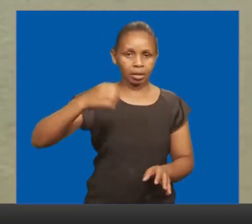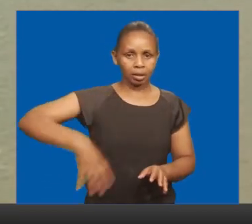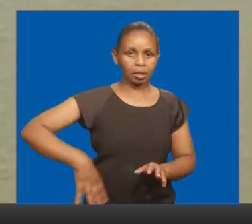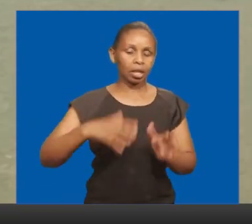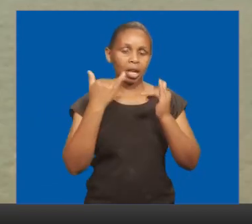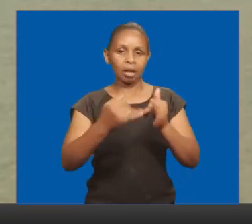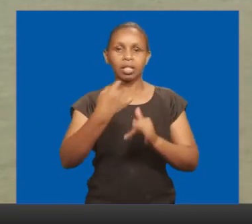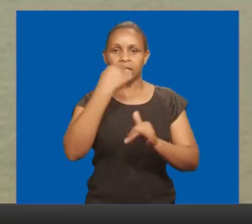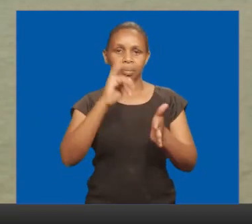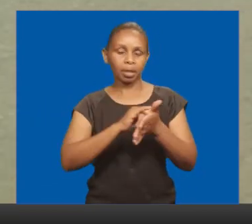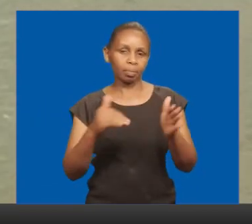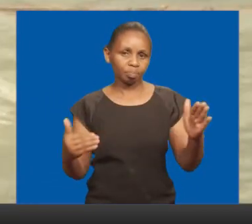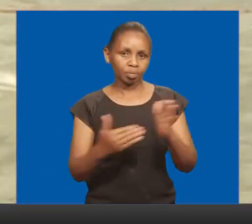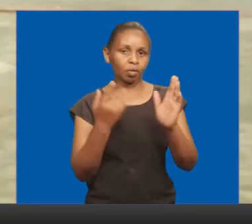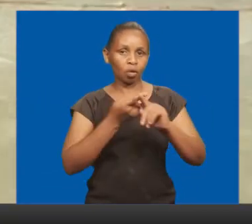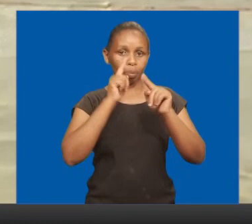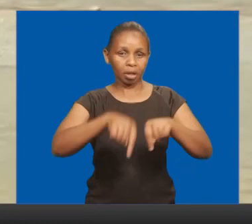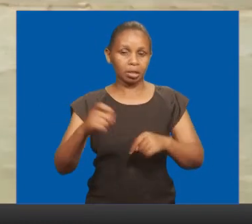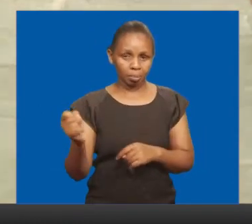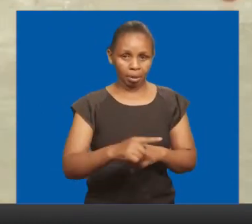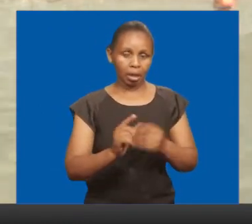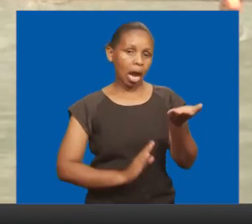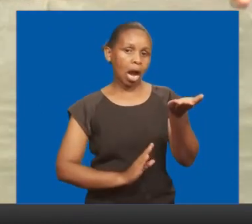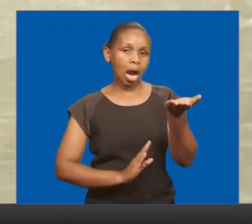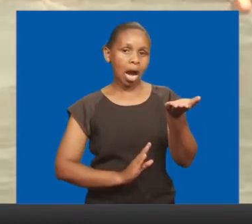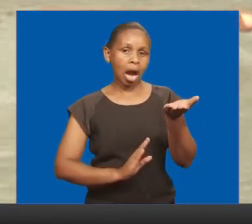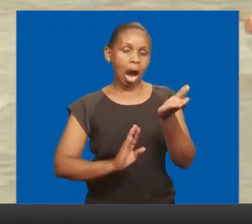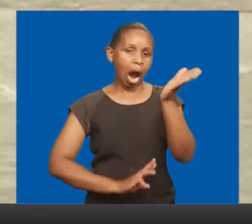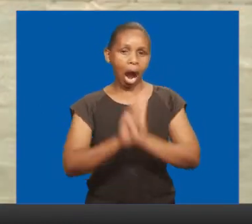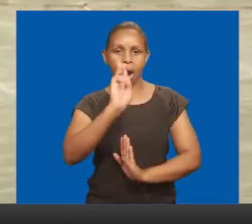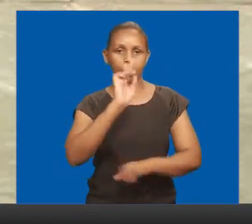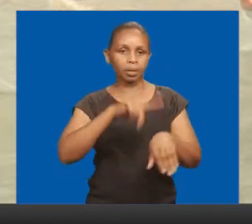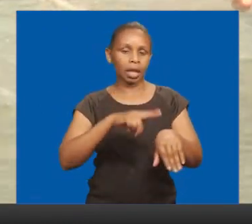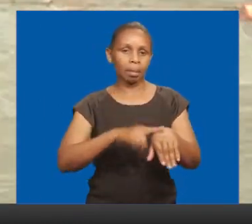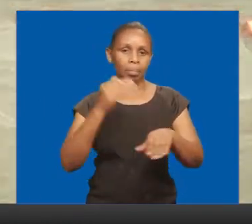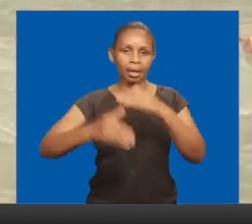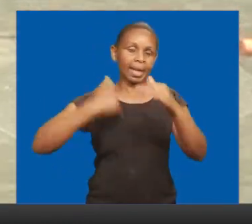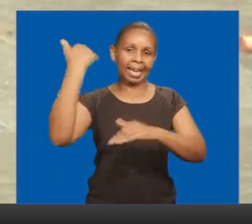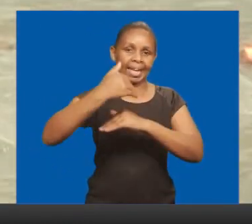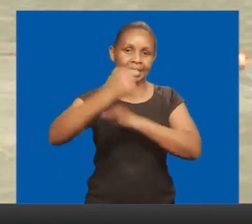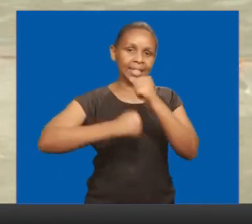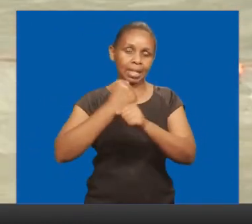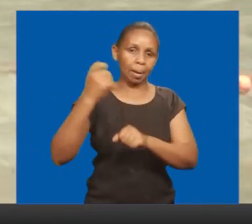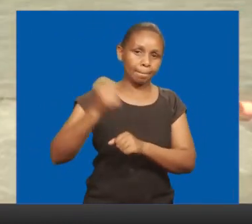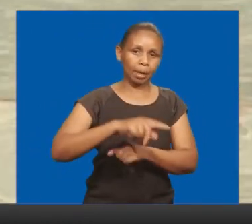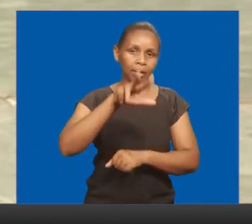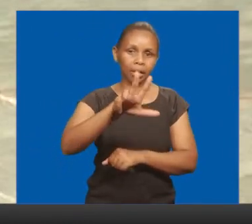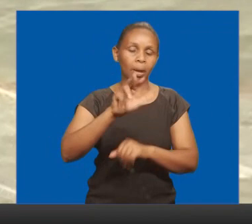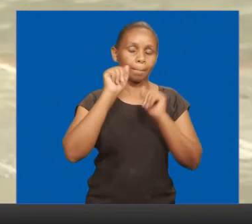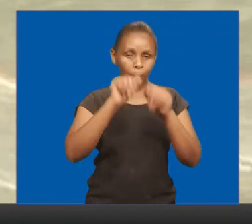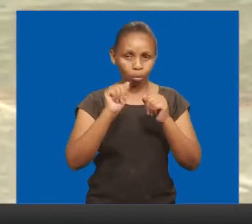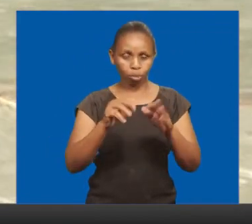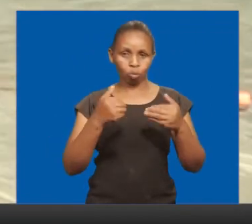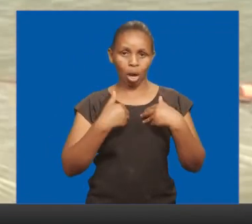kutumia Sha umepigwa marufuku kuanzia mwezi huu Hadi mwezi Machi mwaka ujao Ili kutoa nafasi kwa